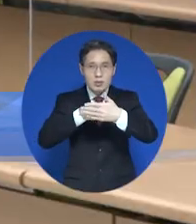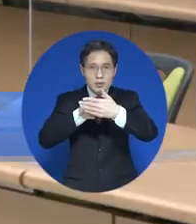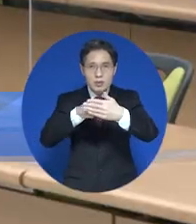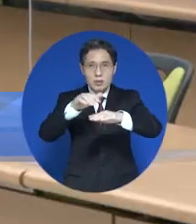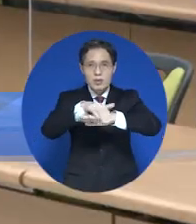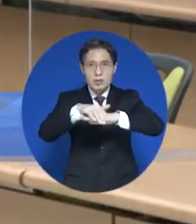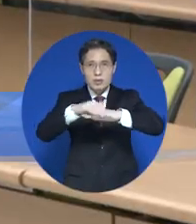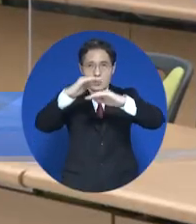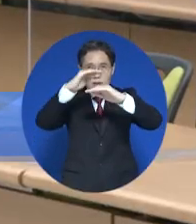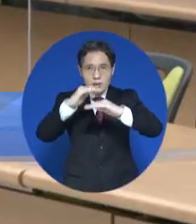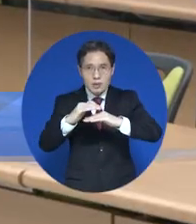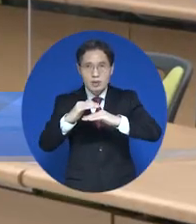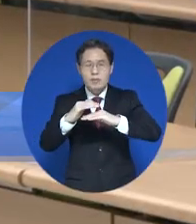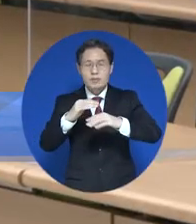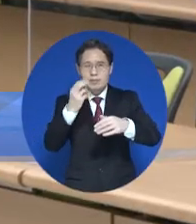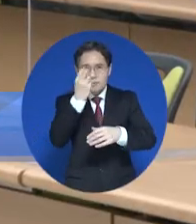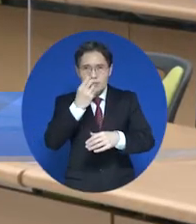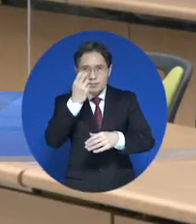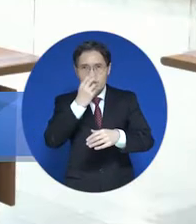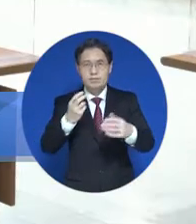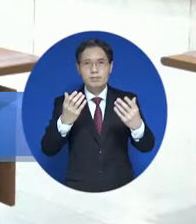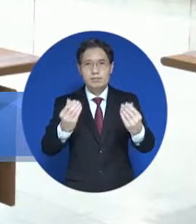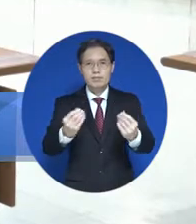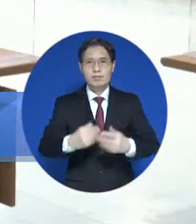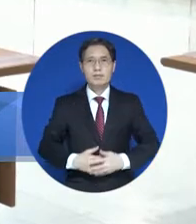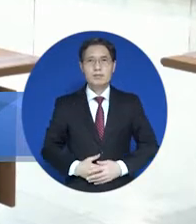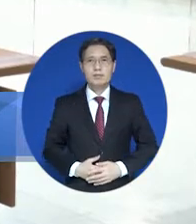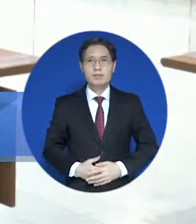계획안에 대한 심의가 이루어졌습니다